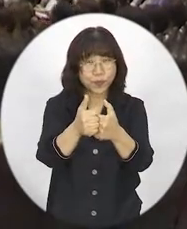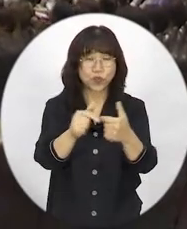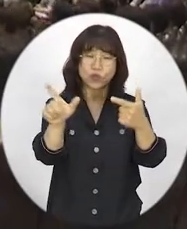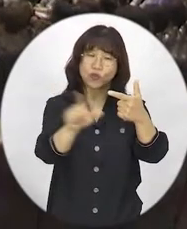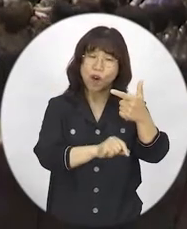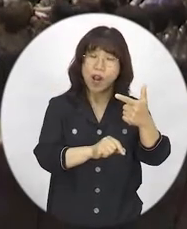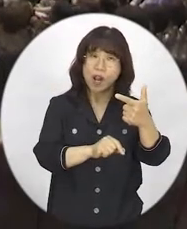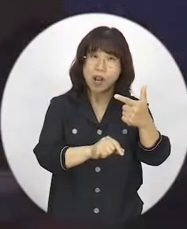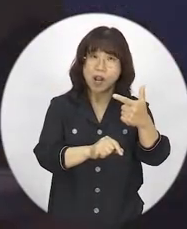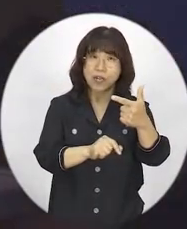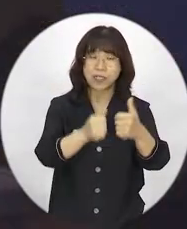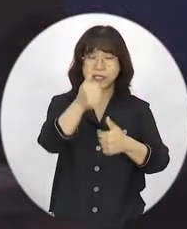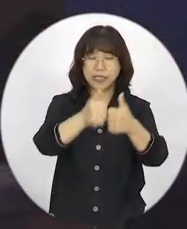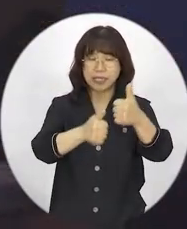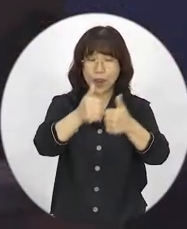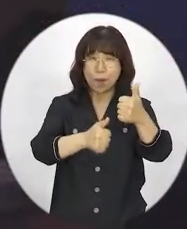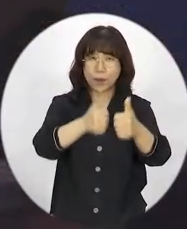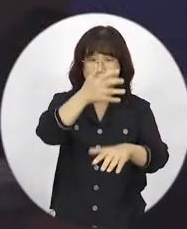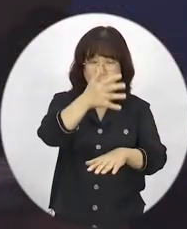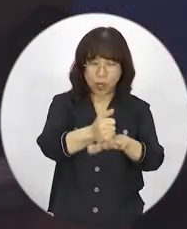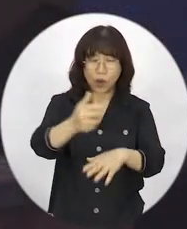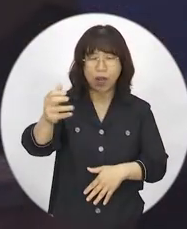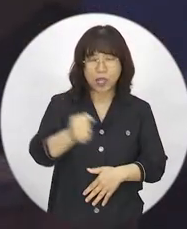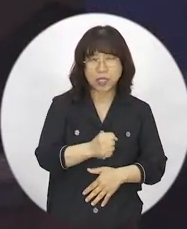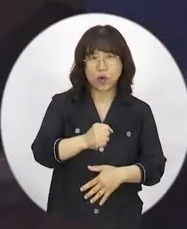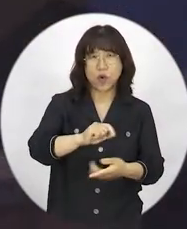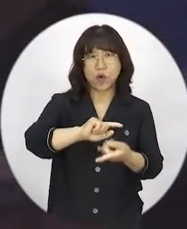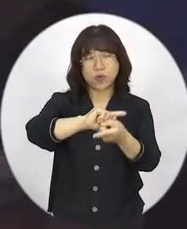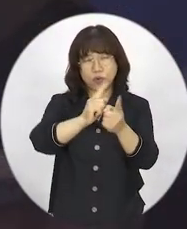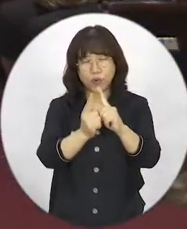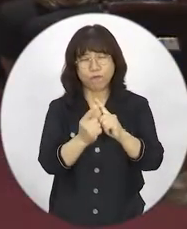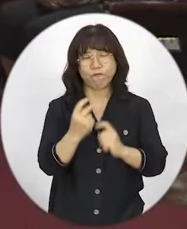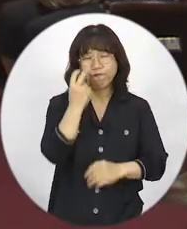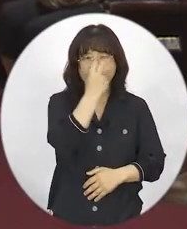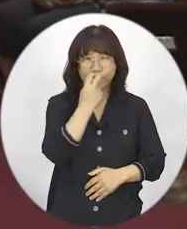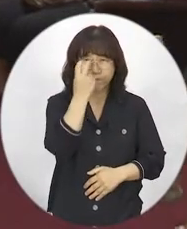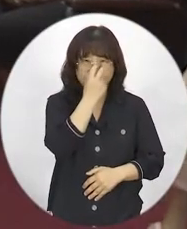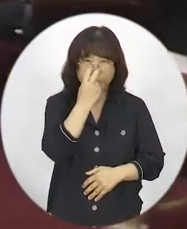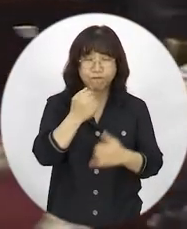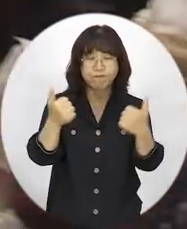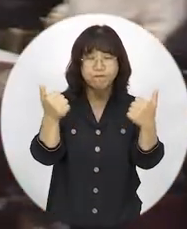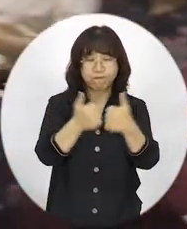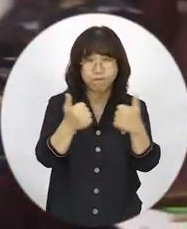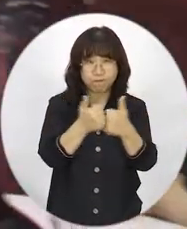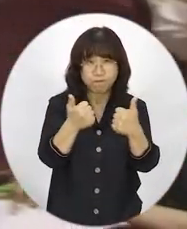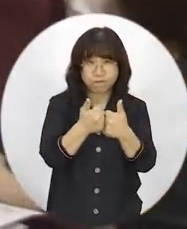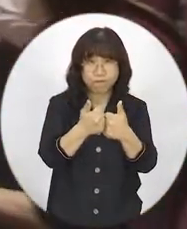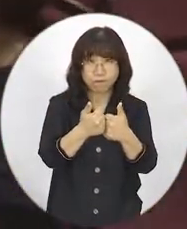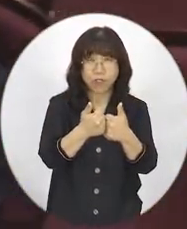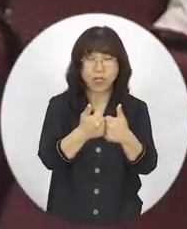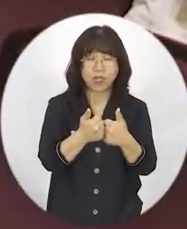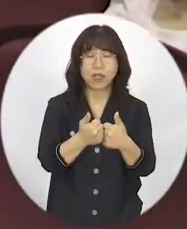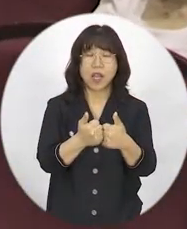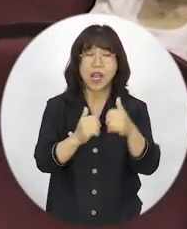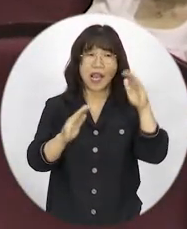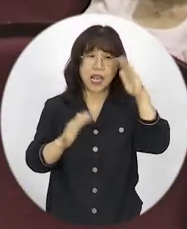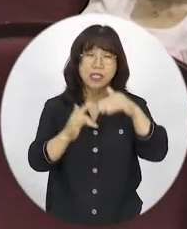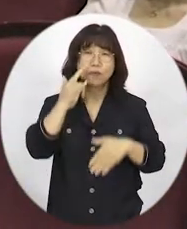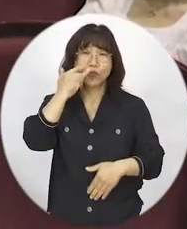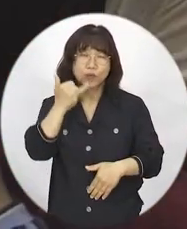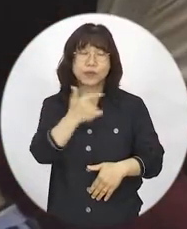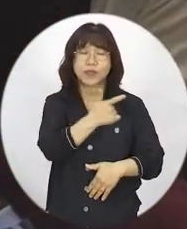진행했으며 지난 6월 모의평가를 분석해 수능 대비 전략과 주요 대학별 맞춤형 지원 전략을 알려줘